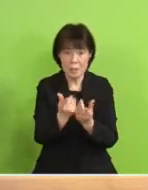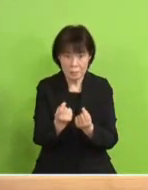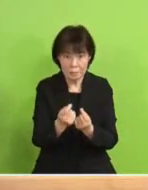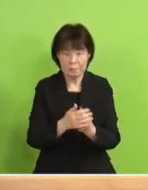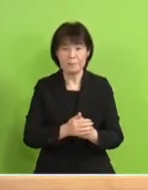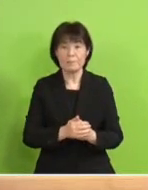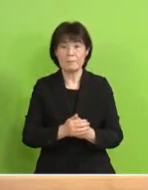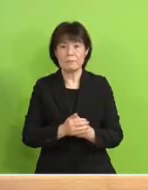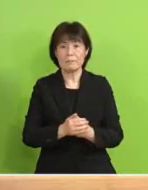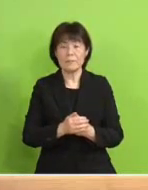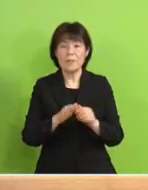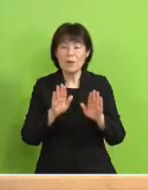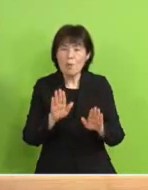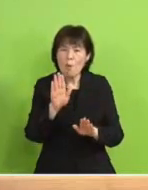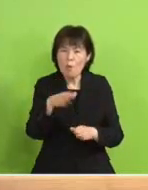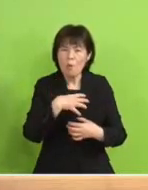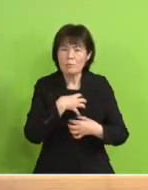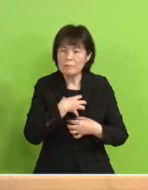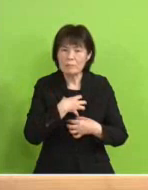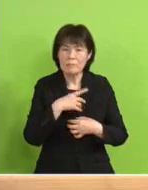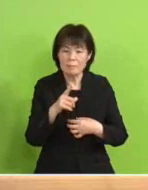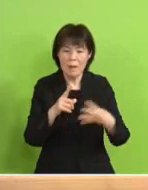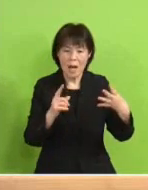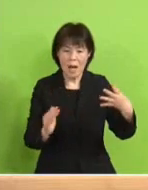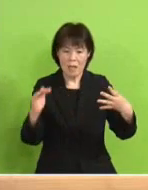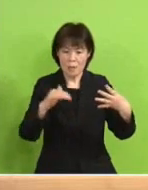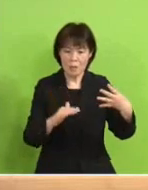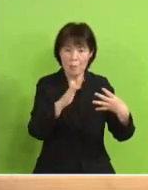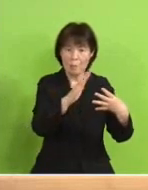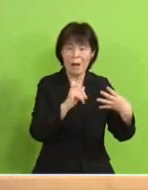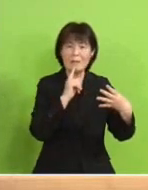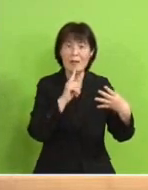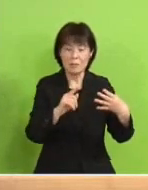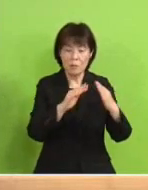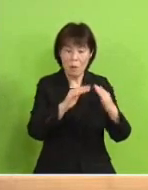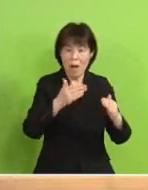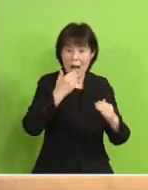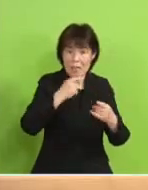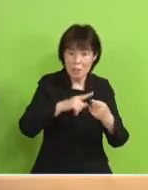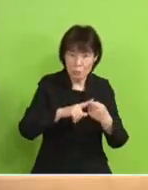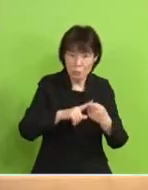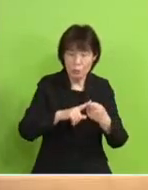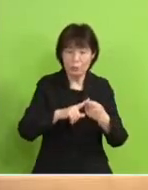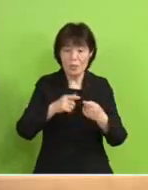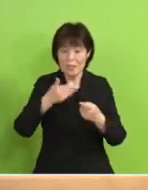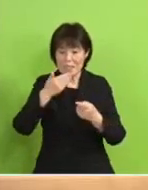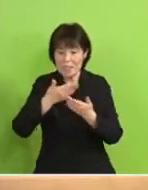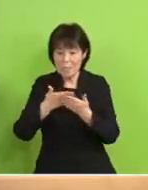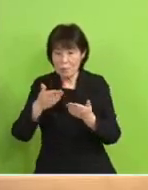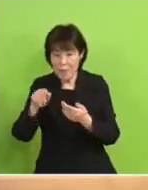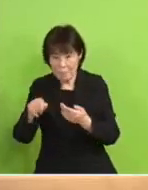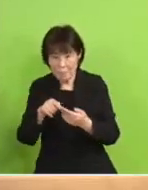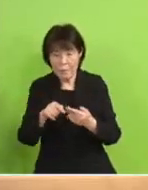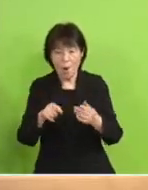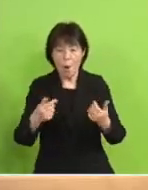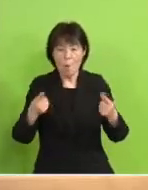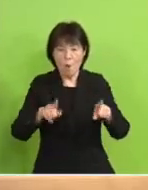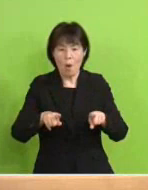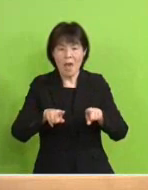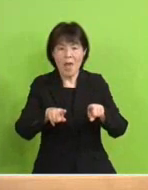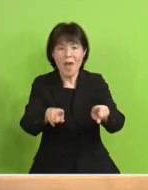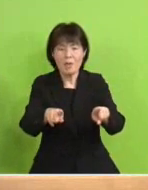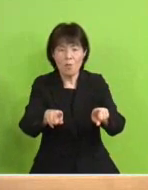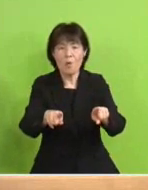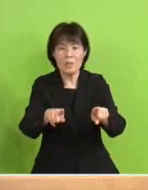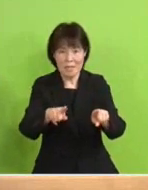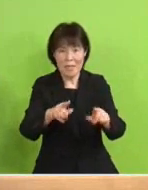が、やっぱ今後懸念されることというと、まあ、4波でいうと会食飲食店と、まあ、ほぼ並行して高